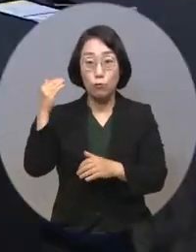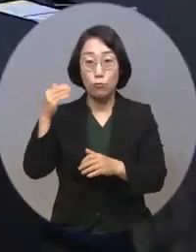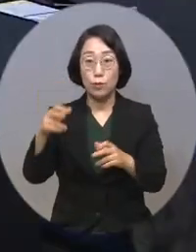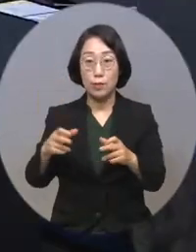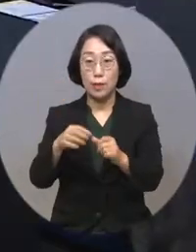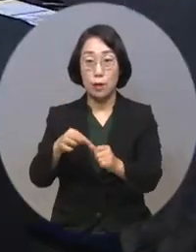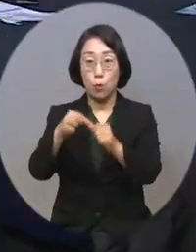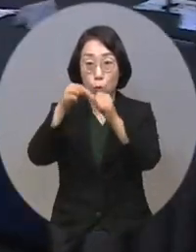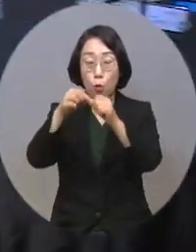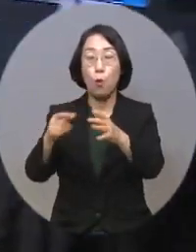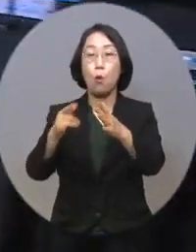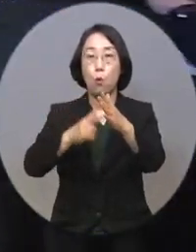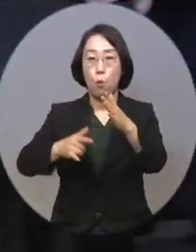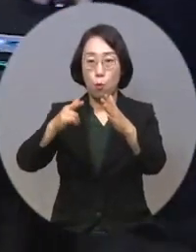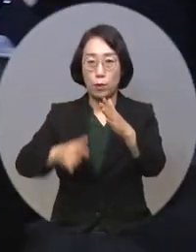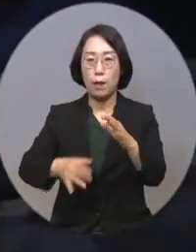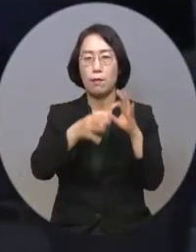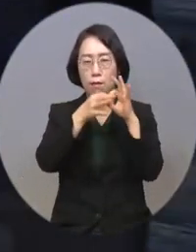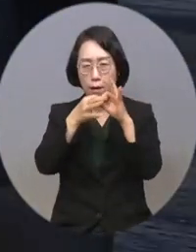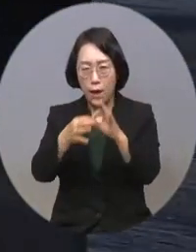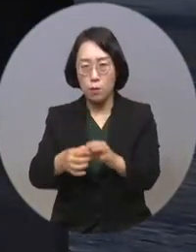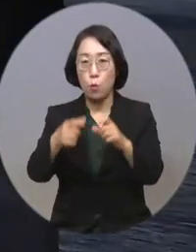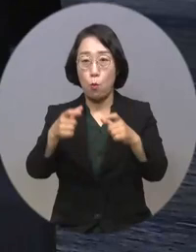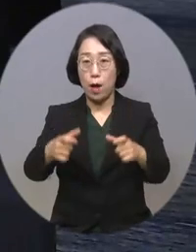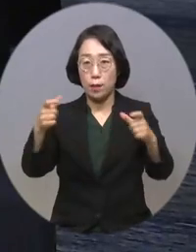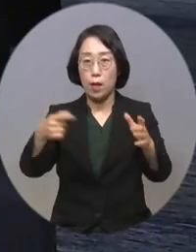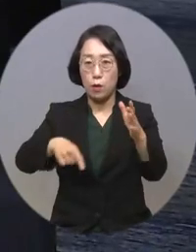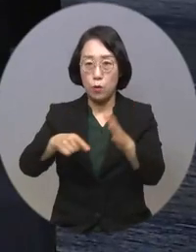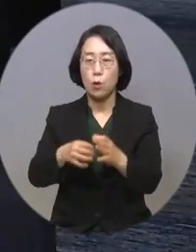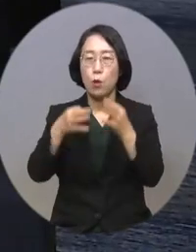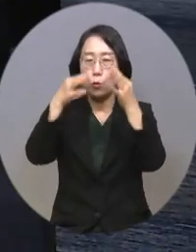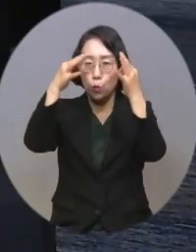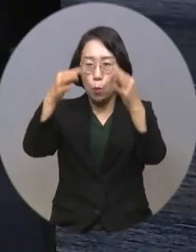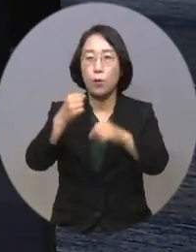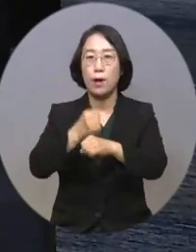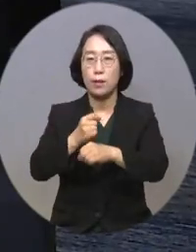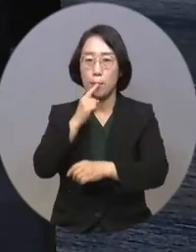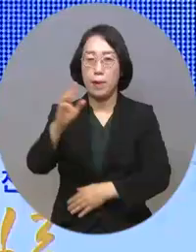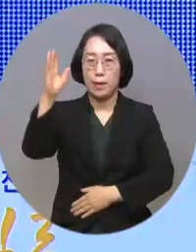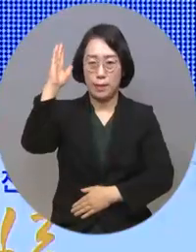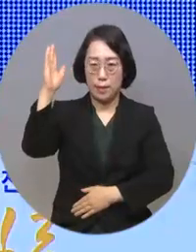한국장애인고용공단은 지속적인 고용 확대를 위해 최선을 다하겠다는 의지를 밝혔습니다.